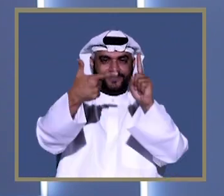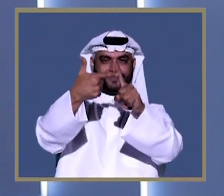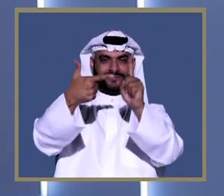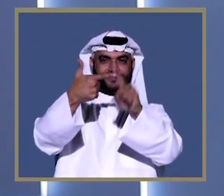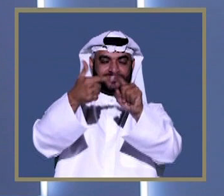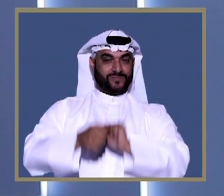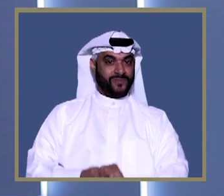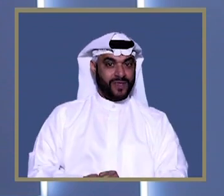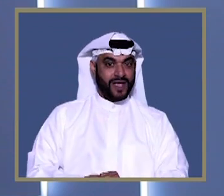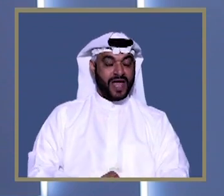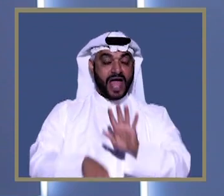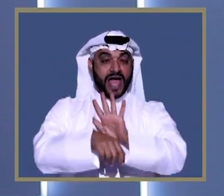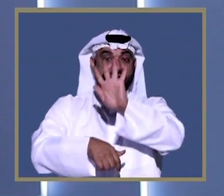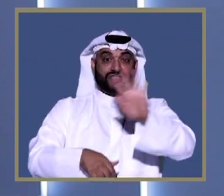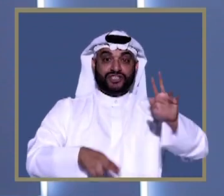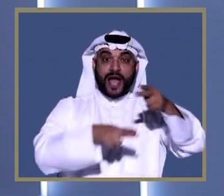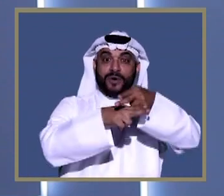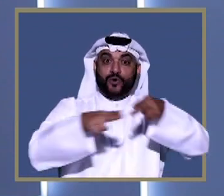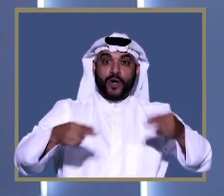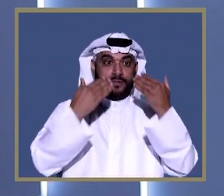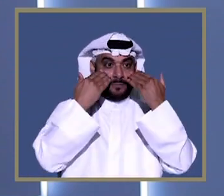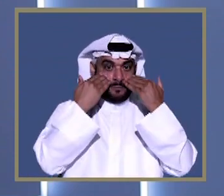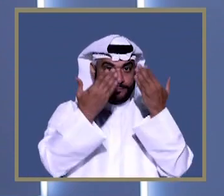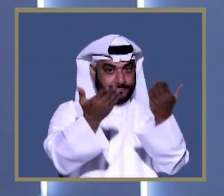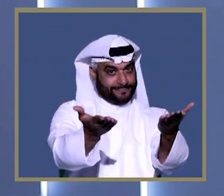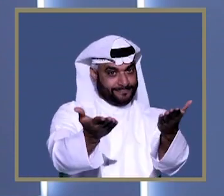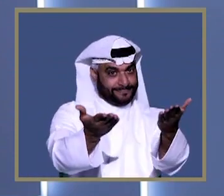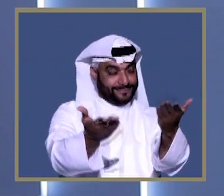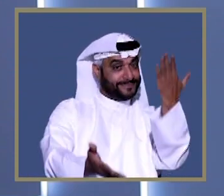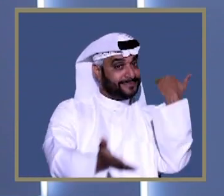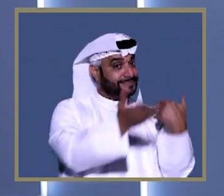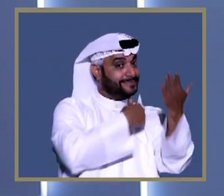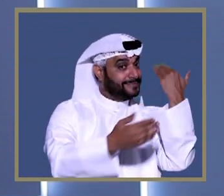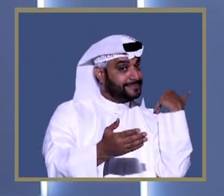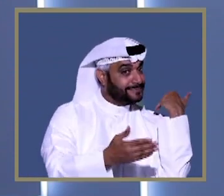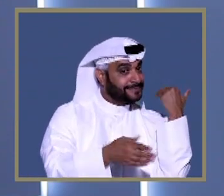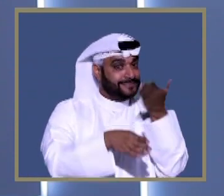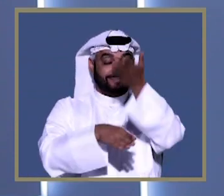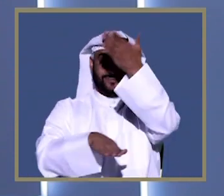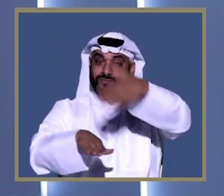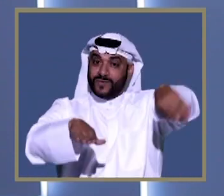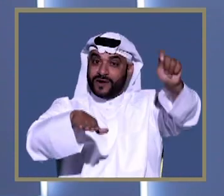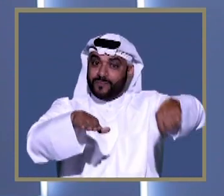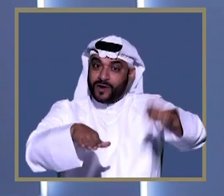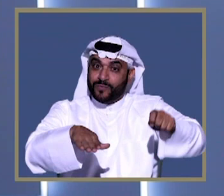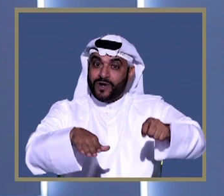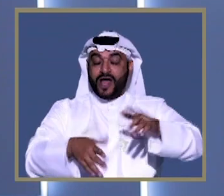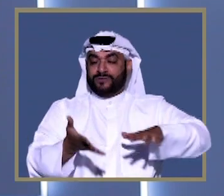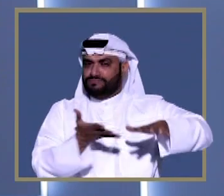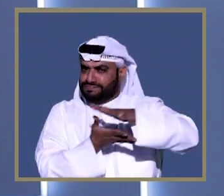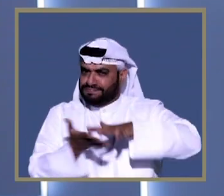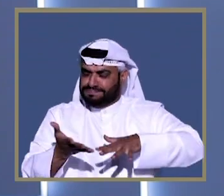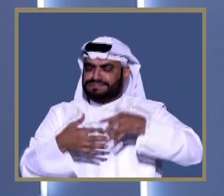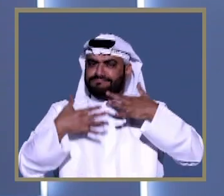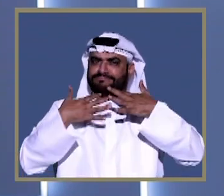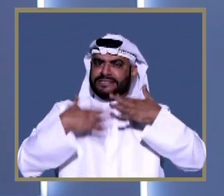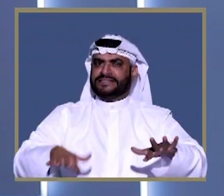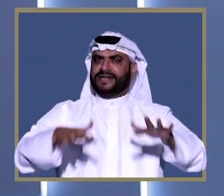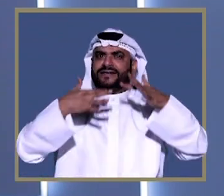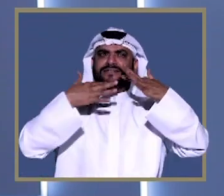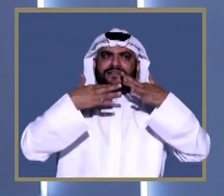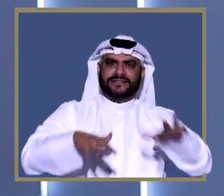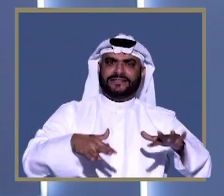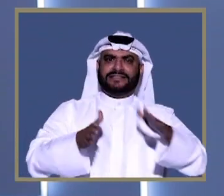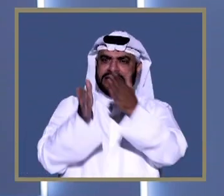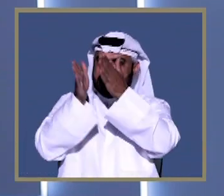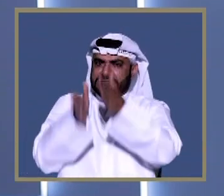وهذا العطاء. الرسالة الثانية، الشعب الكويتي رأيتم ما وقعنا فيه وما حصل في الفترة الماضية من